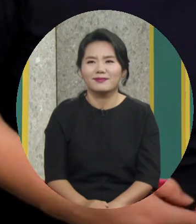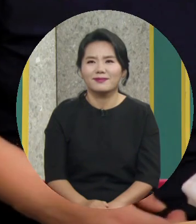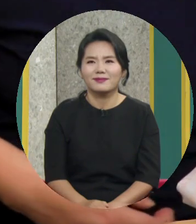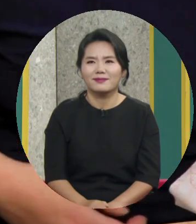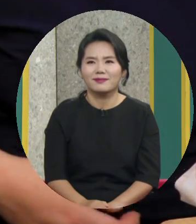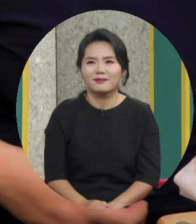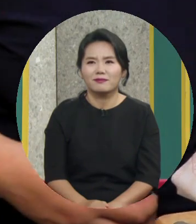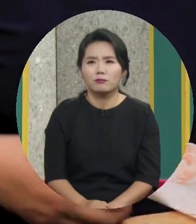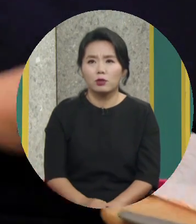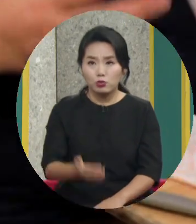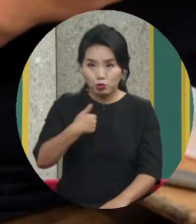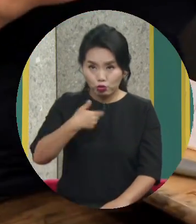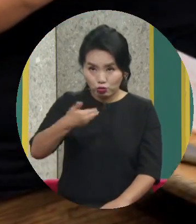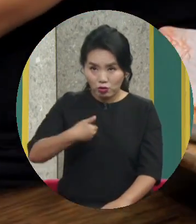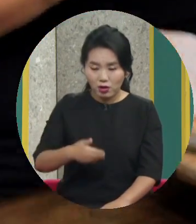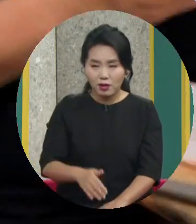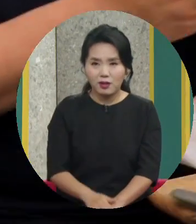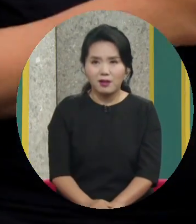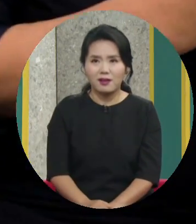누구 거예요?